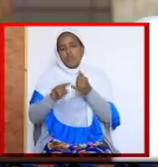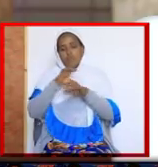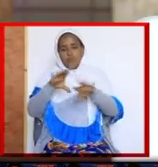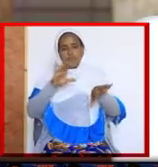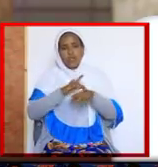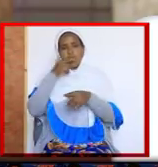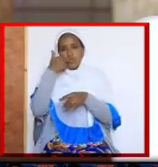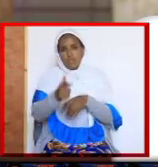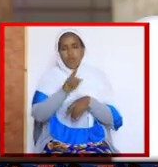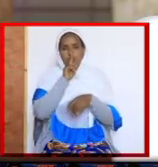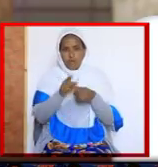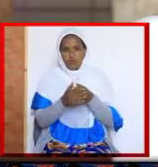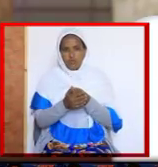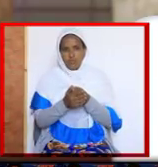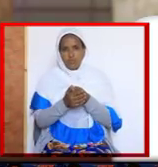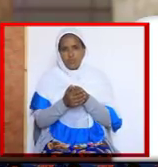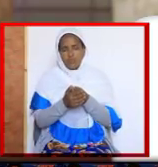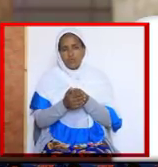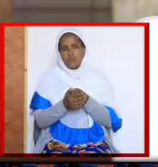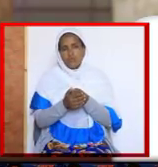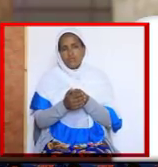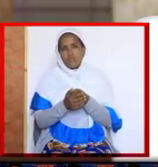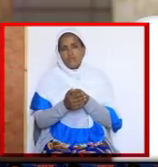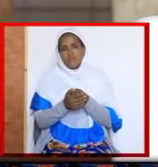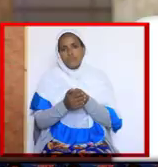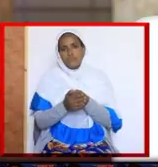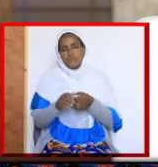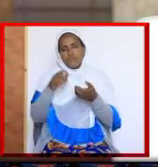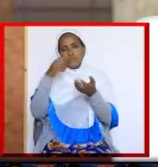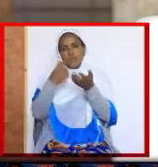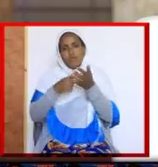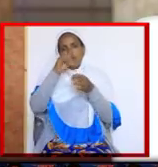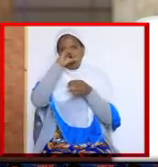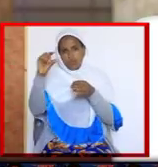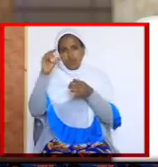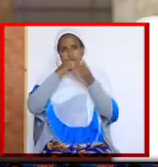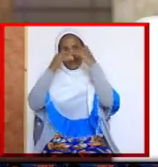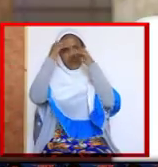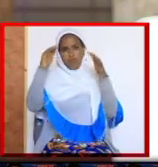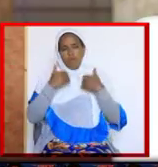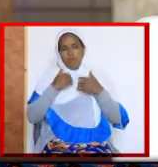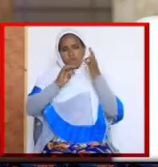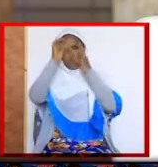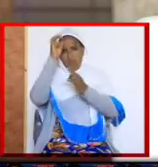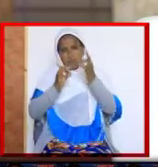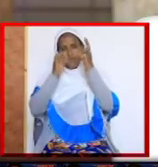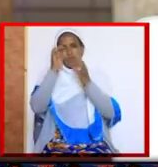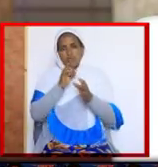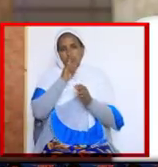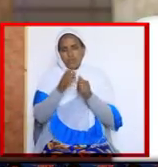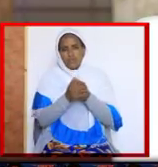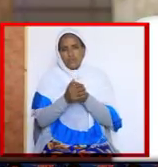ድንጋዮች መንግስቱን ወይም በሰማይ ያለ መድኃኒት ሆሳዕና በአርያም እያሉ የመሰገኑበት ስለሆነ ዘመነ ስጋዊ